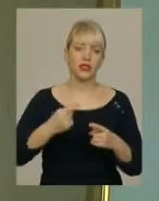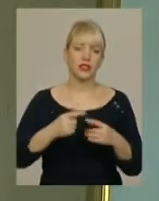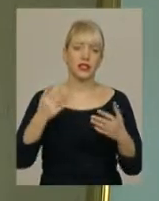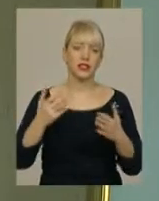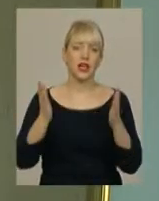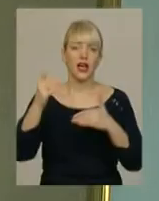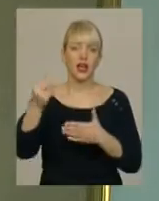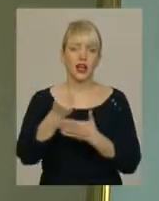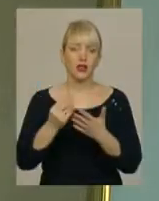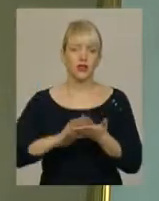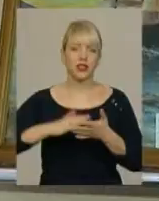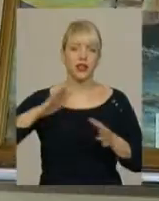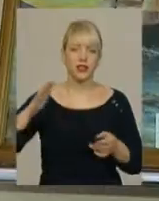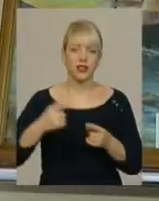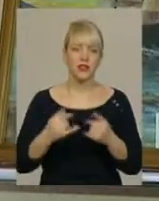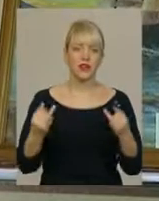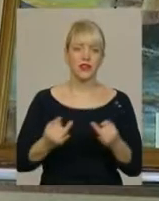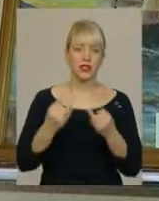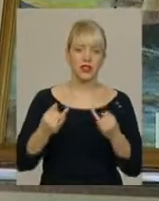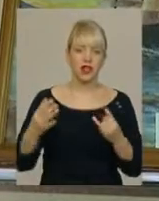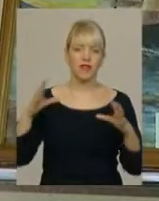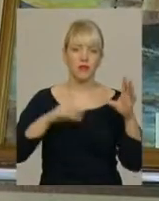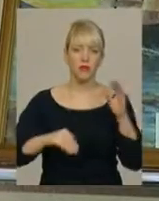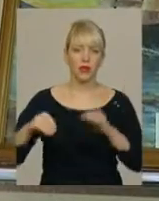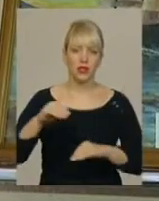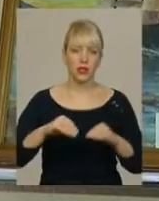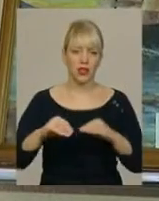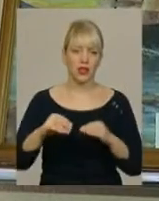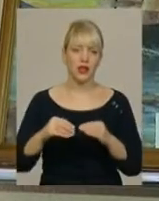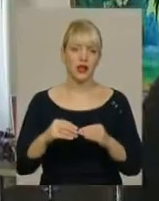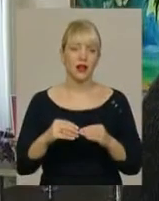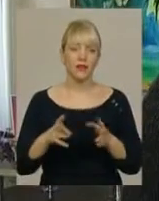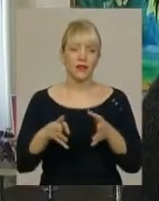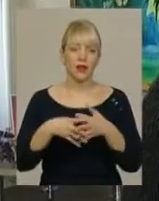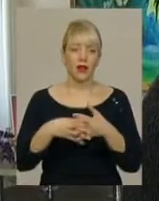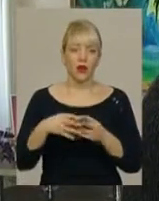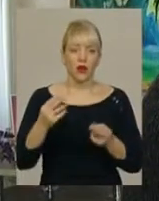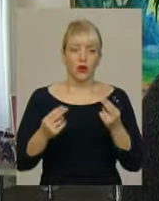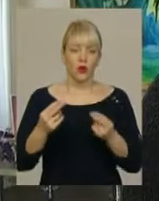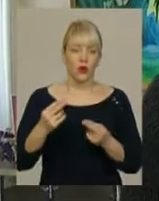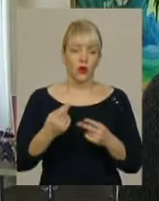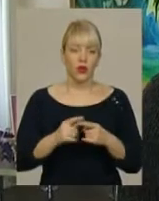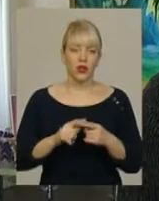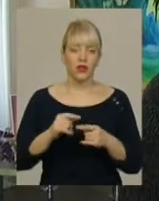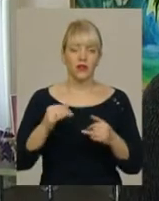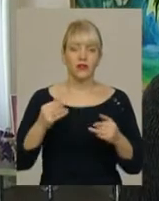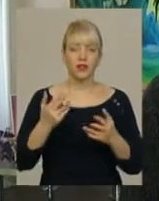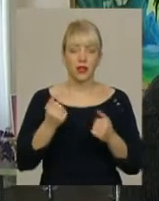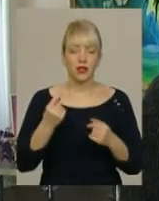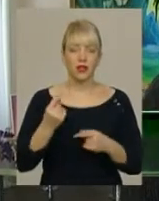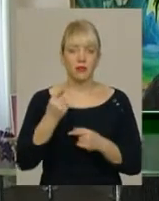яскраві, вирізняються цікавим поєднанням кольорів, каже художник Андрій Томчишин. Звичайні, на перший погляд, теми, але вони